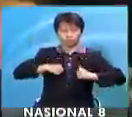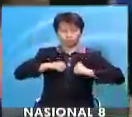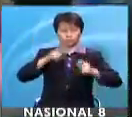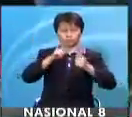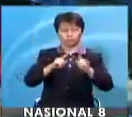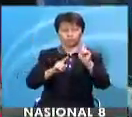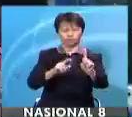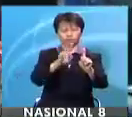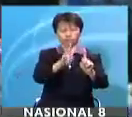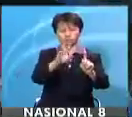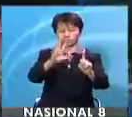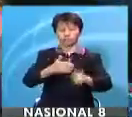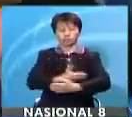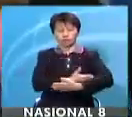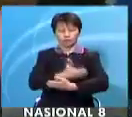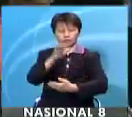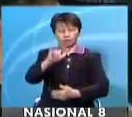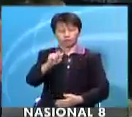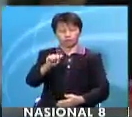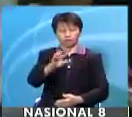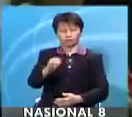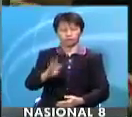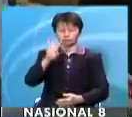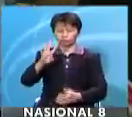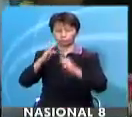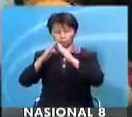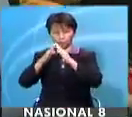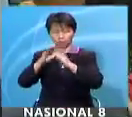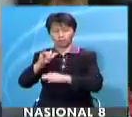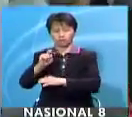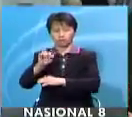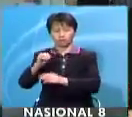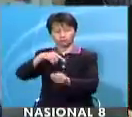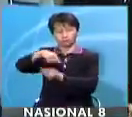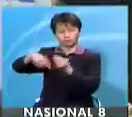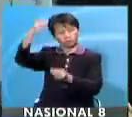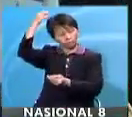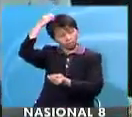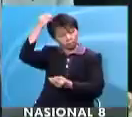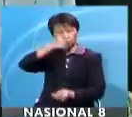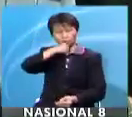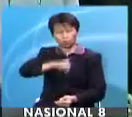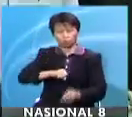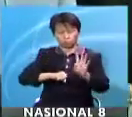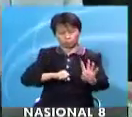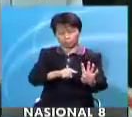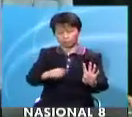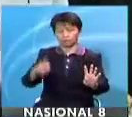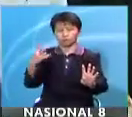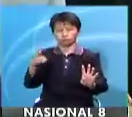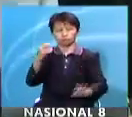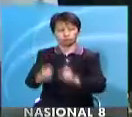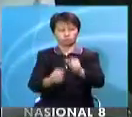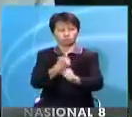kepada 125 anak yatim dari 4 rumah anak yatim sekitar Selangor berusia antara 4 hingga 17